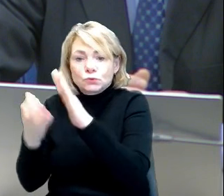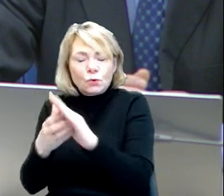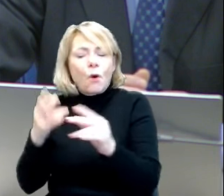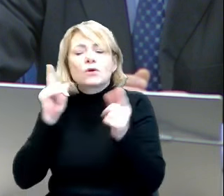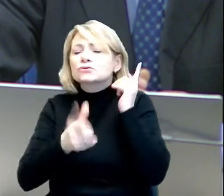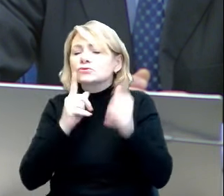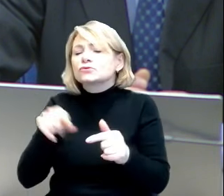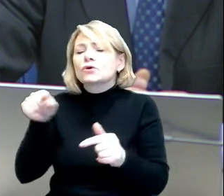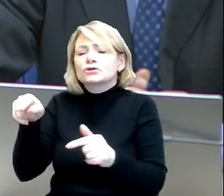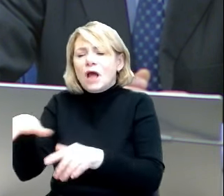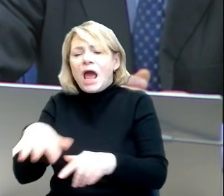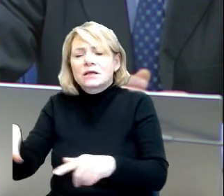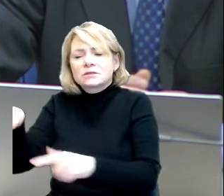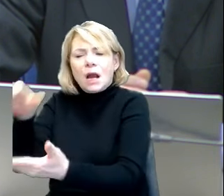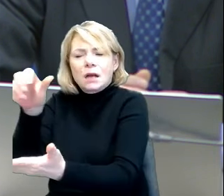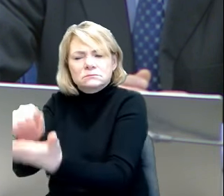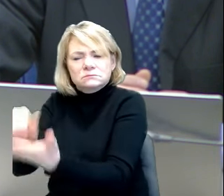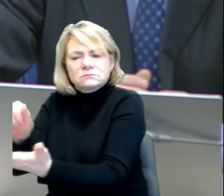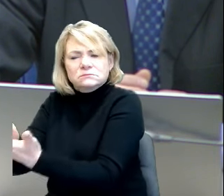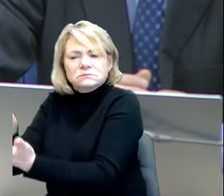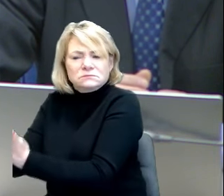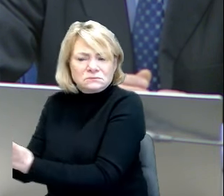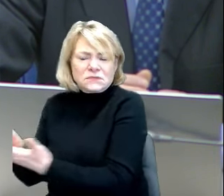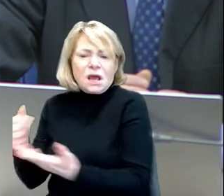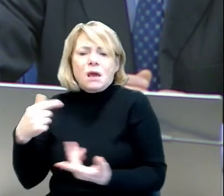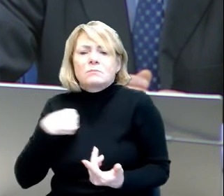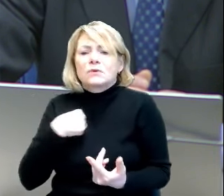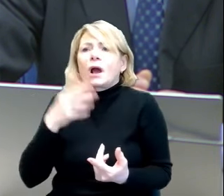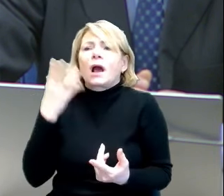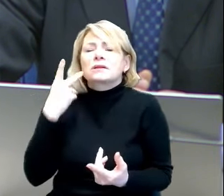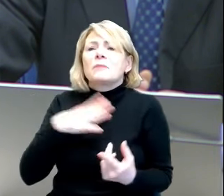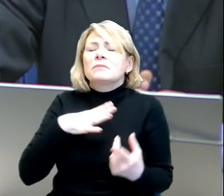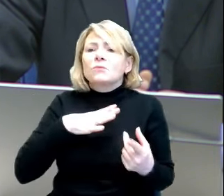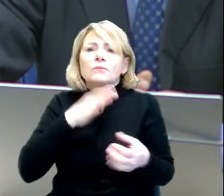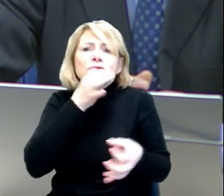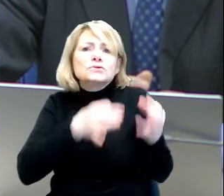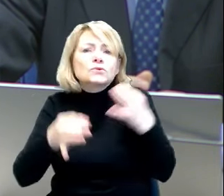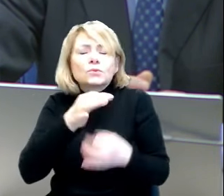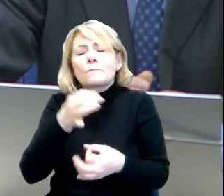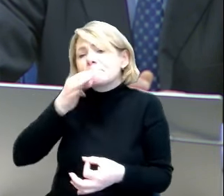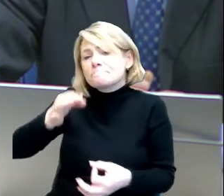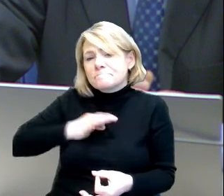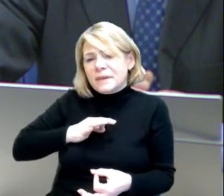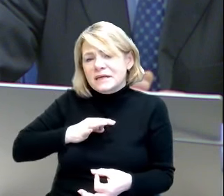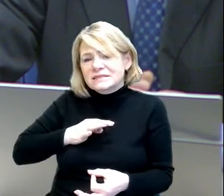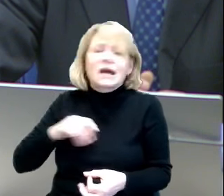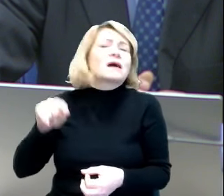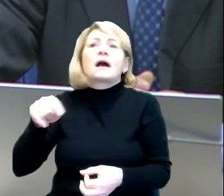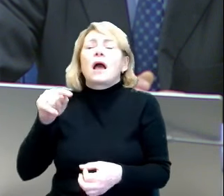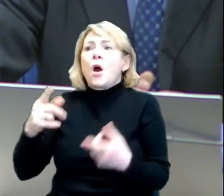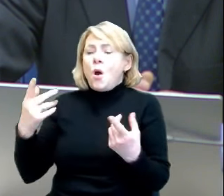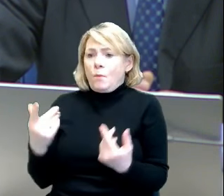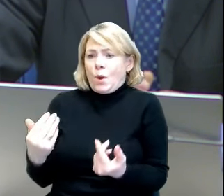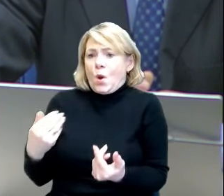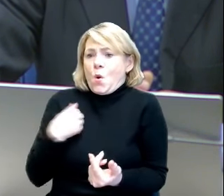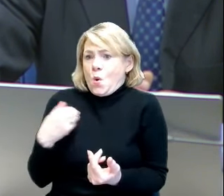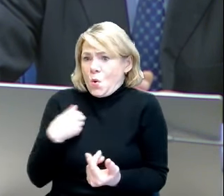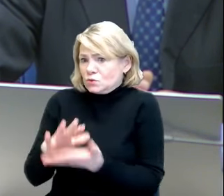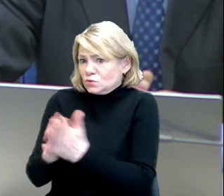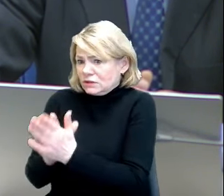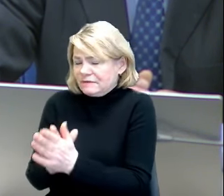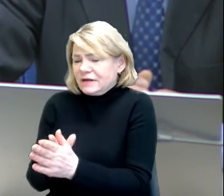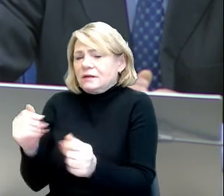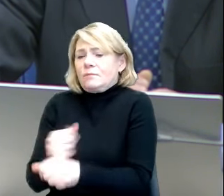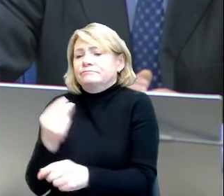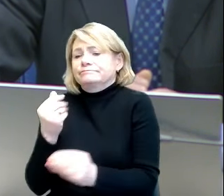principo kai mes diskutavom mums pasakė kad tai yra siekis sutvarkyti srautus kurie yra